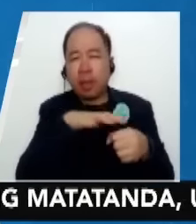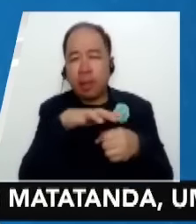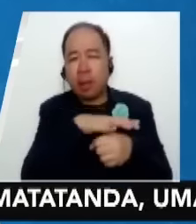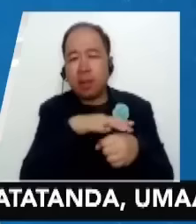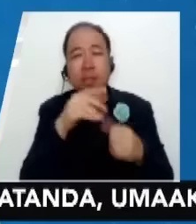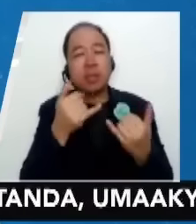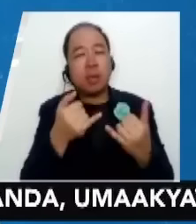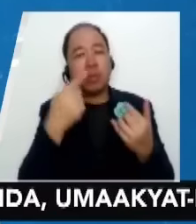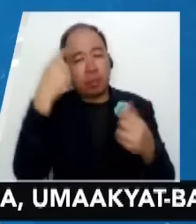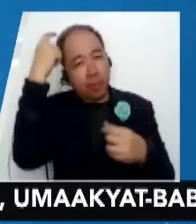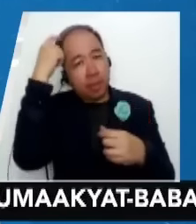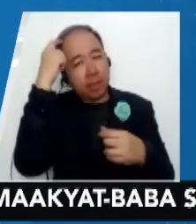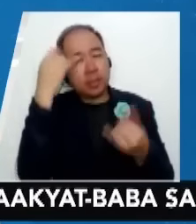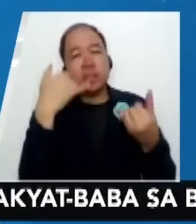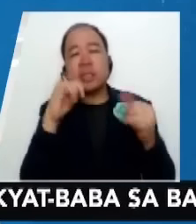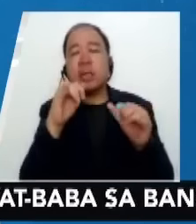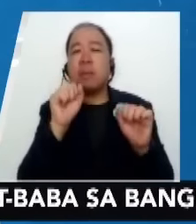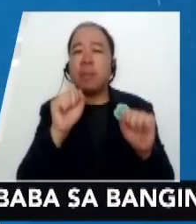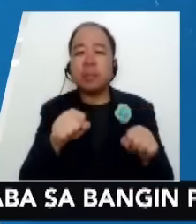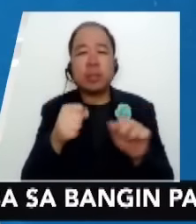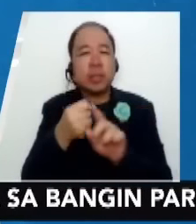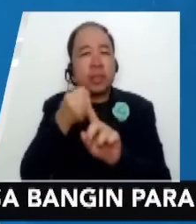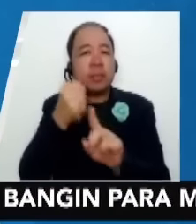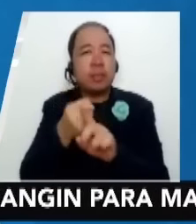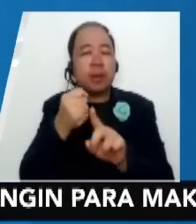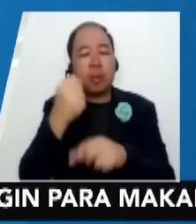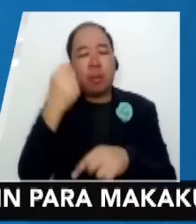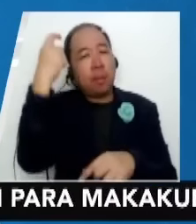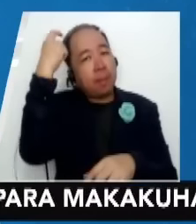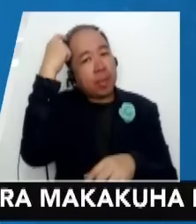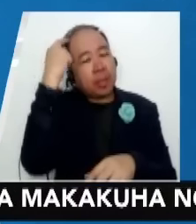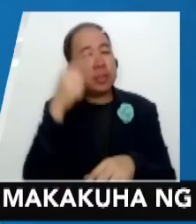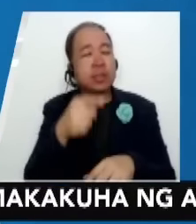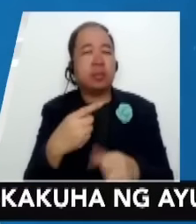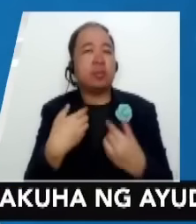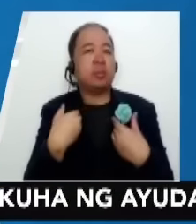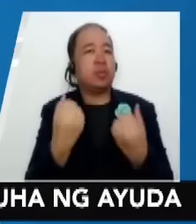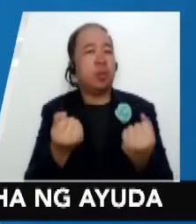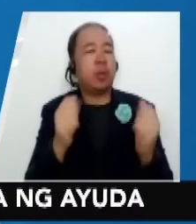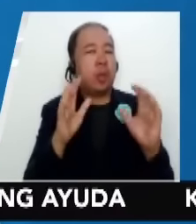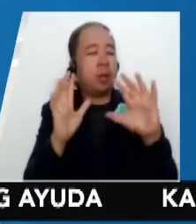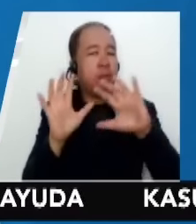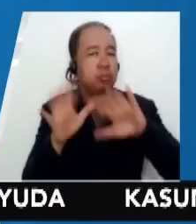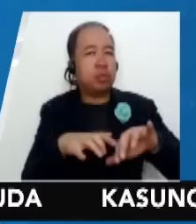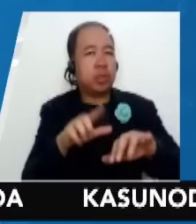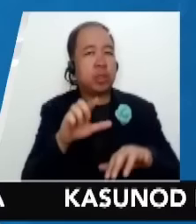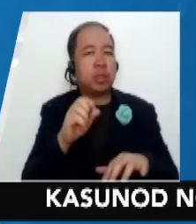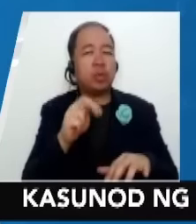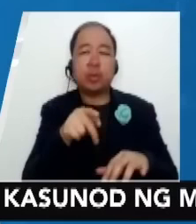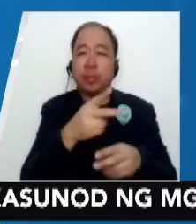inaalis yung chance na tumama rin sa Batanes itong Super Bagyong Leon. Kaya doble ingat. Pero